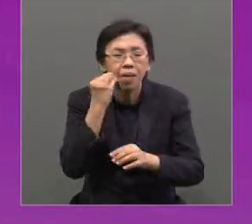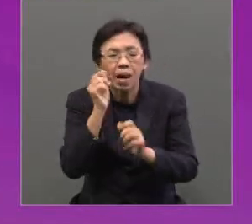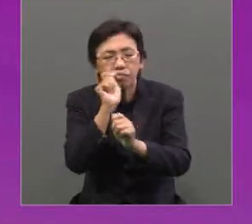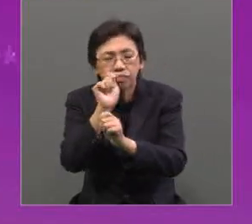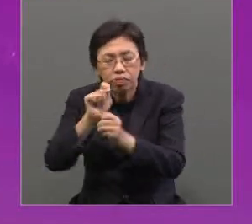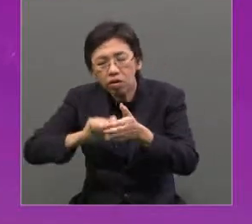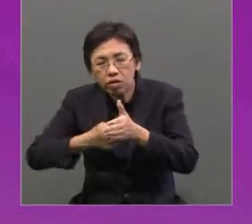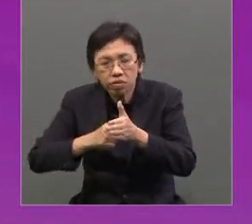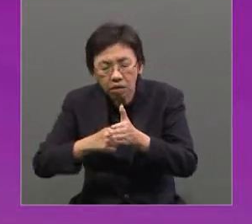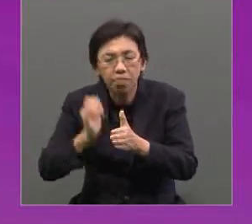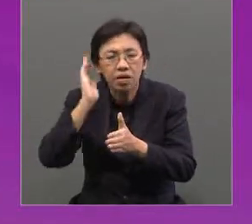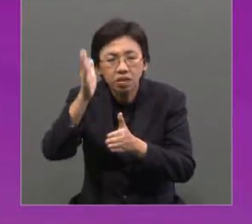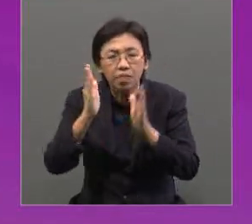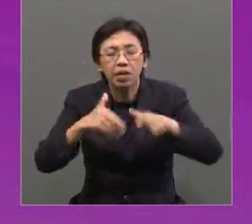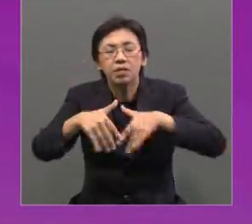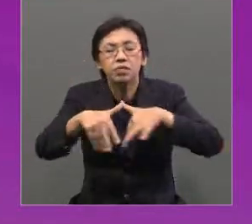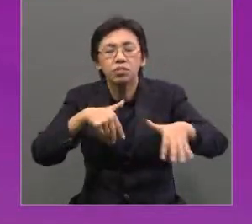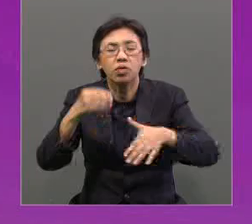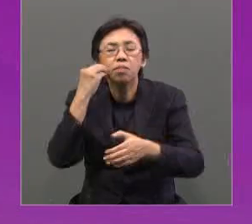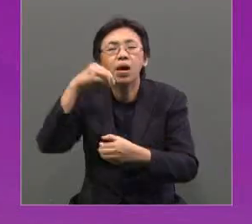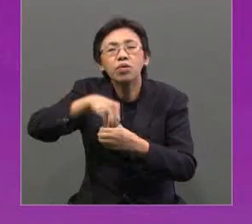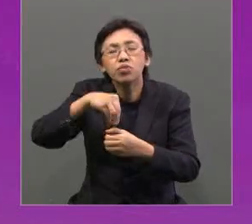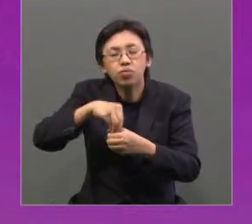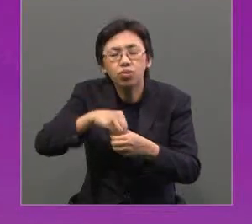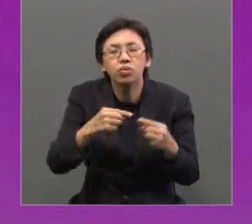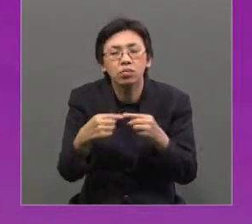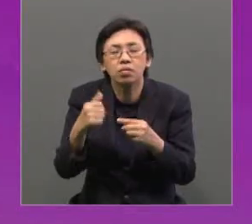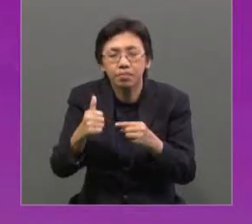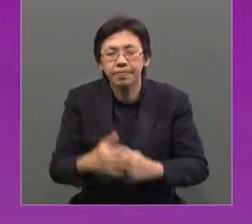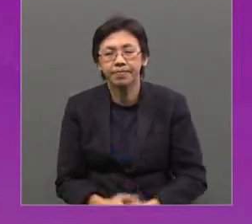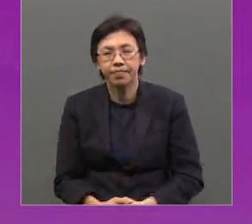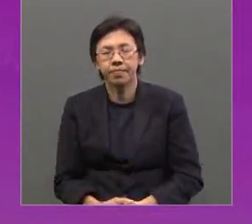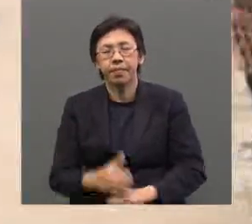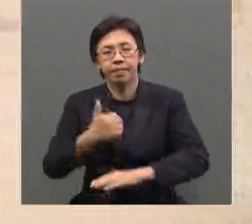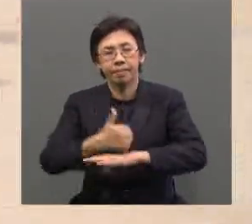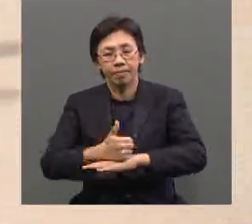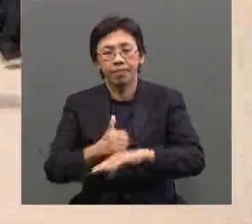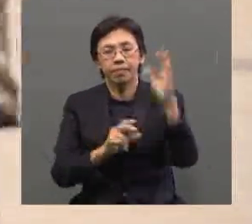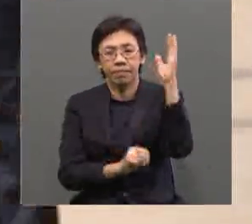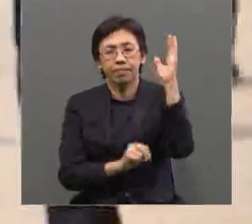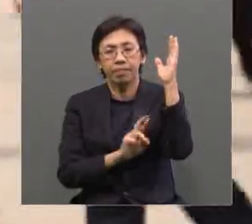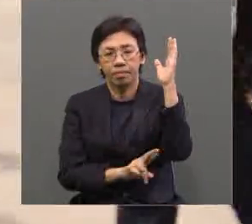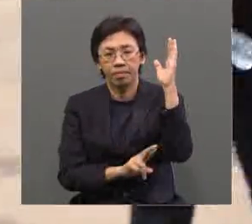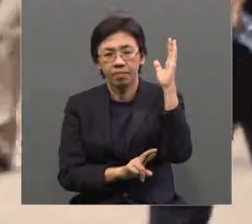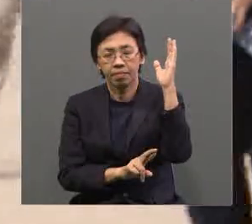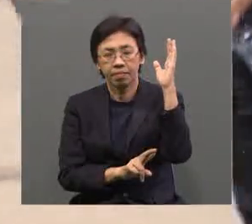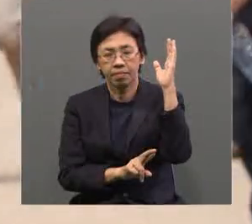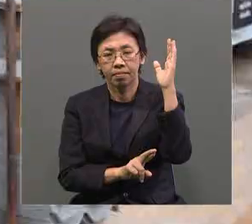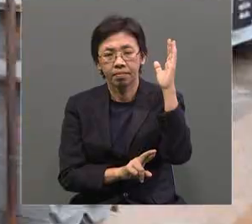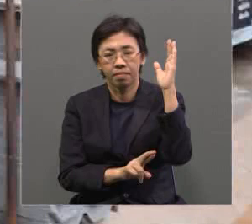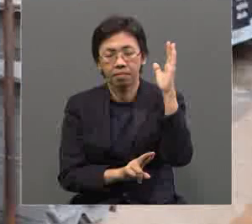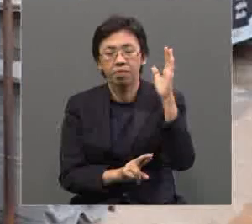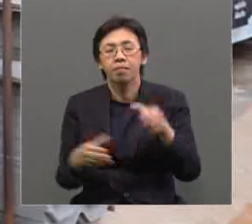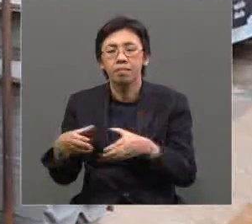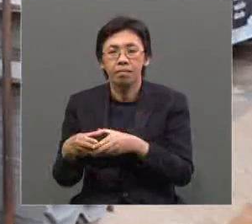าวบ้านกลับเข้าไปอยู่อาศัยในบ้านของพวกเขาได้เร็วที่สุดค่ะทางผู้ว่าราชการจังหวัดนราธิวาสนะคะคุณสนั่นพงษ์อักษ